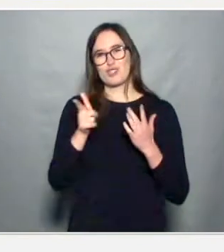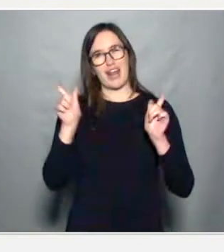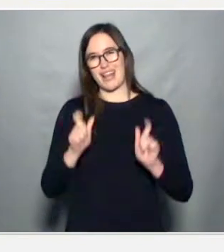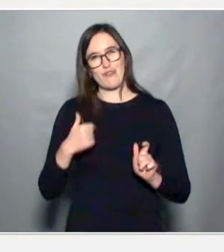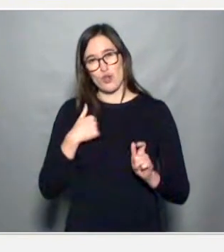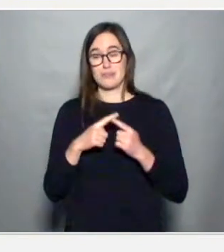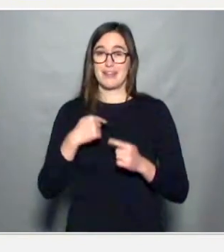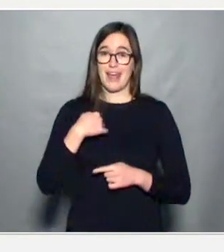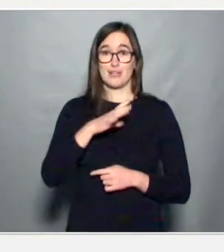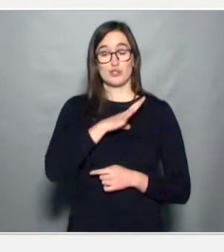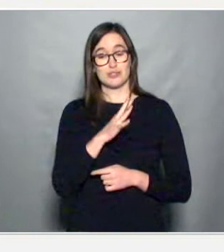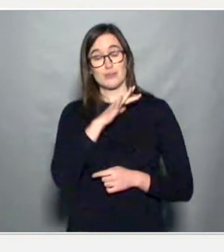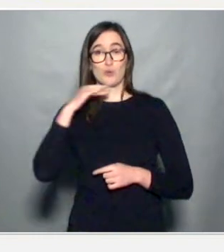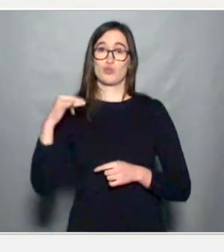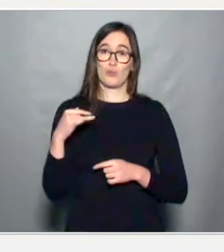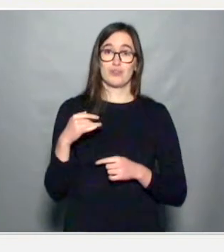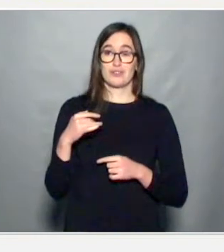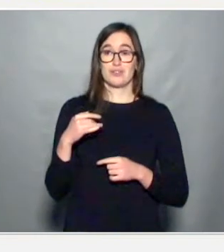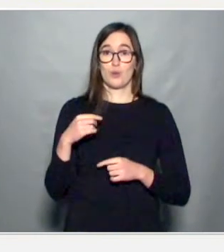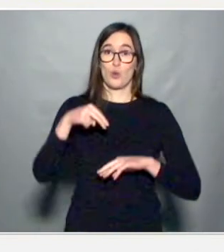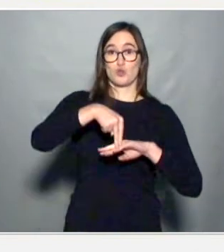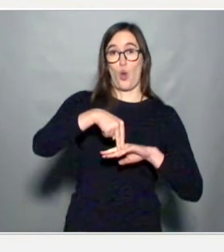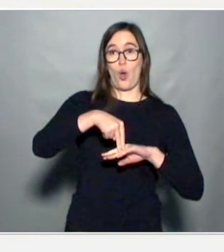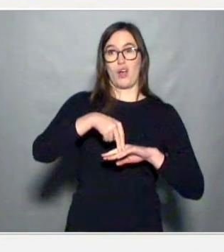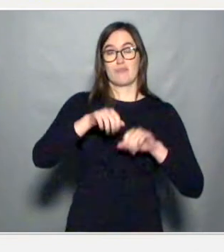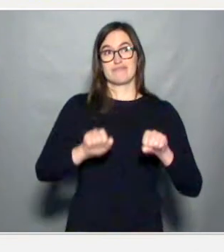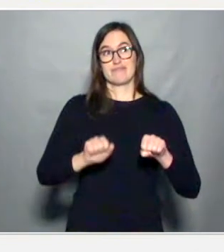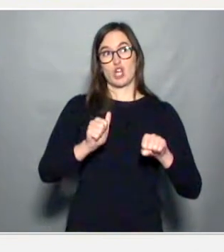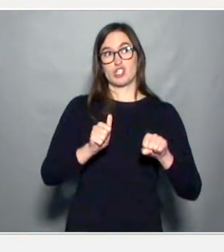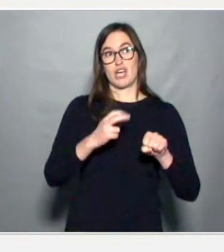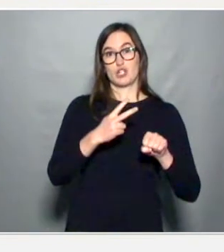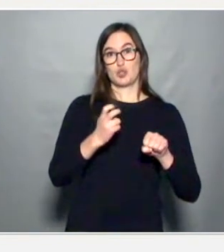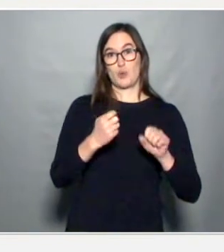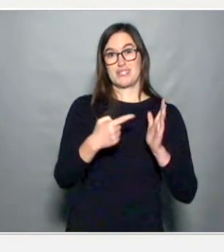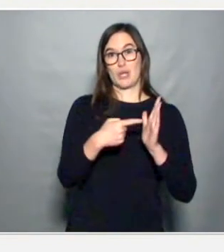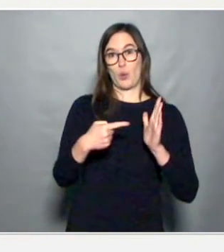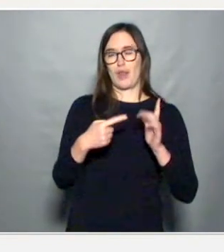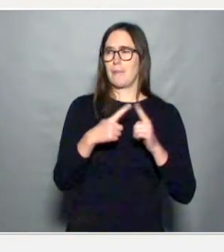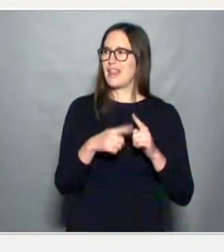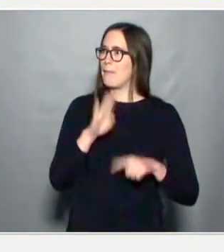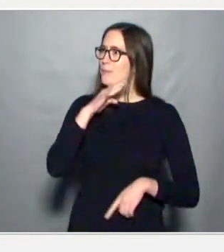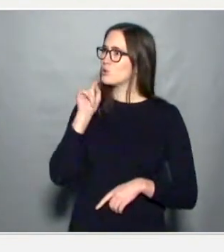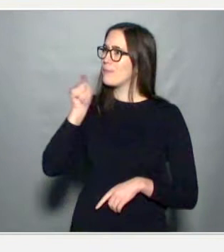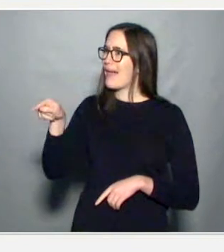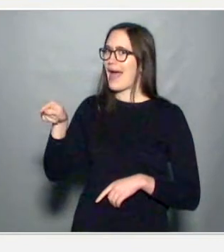jag tycker det är kul här i 10, 15, max 20 sekunder. Och sen är det fan mer roligare här borta.